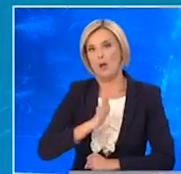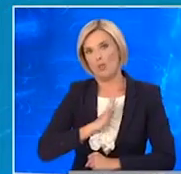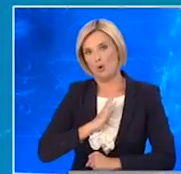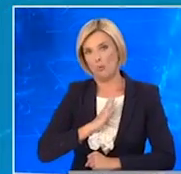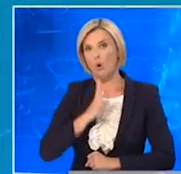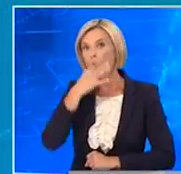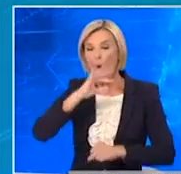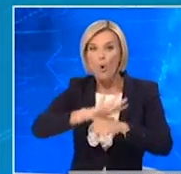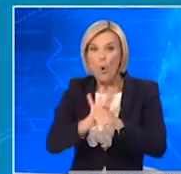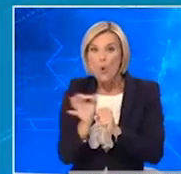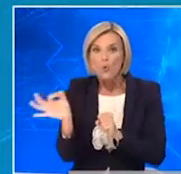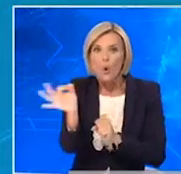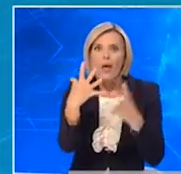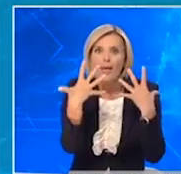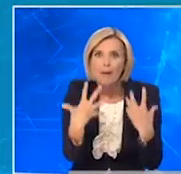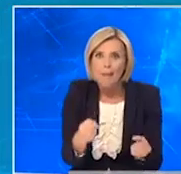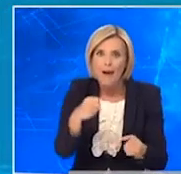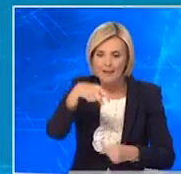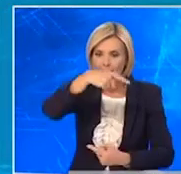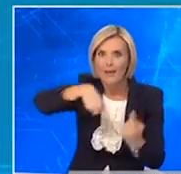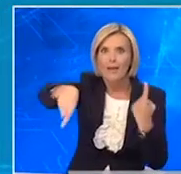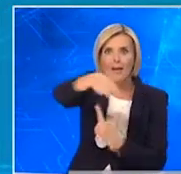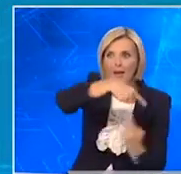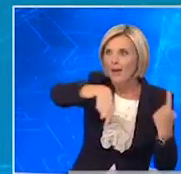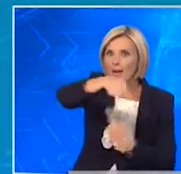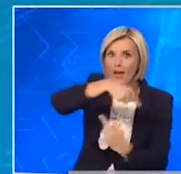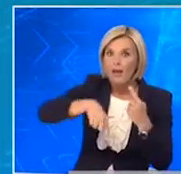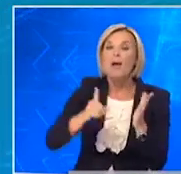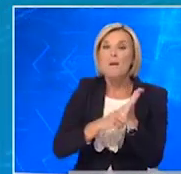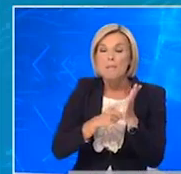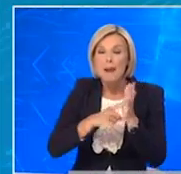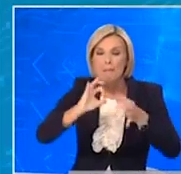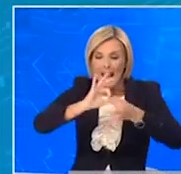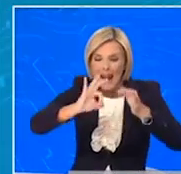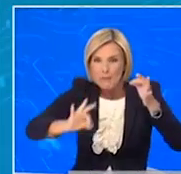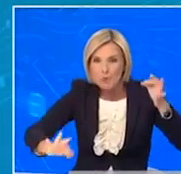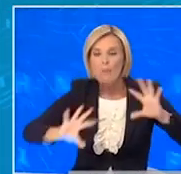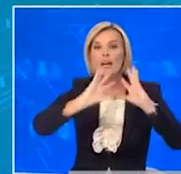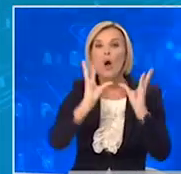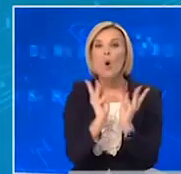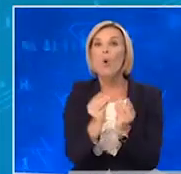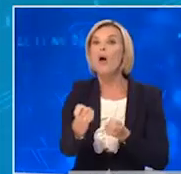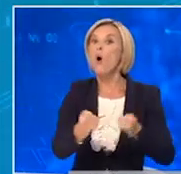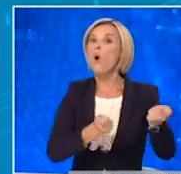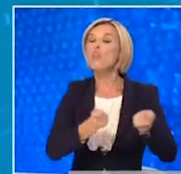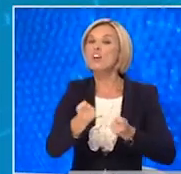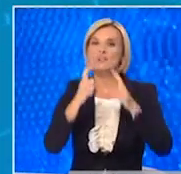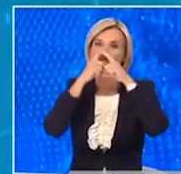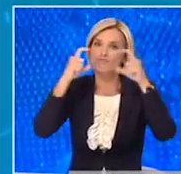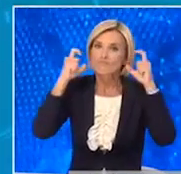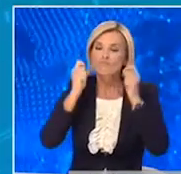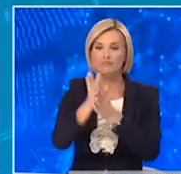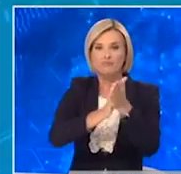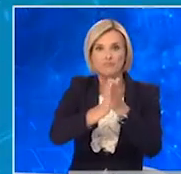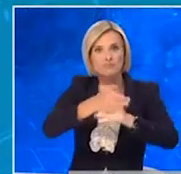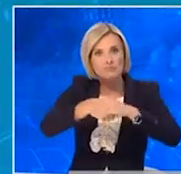Γιατί ο ιός κυκλοφορεί ανάμεσά μας και οφείλουμε να τηρούμε σχολαστικά όλες τις οδηγίες των ειδικών, ανάμεσα στις οποίες και η χρήση μάσκας, με